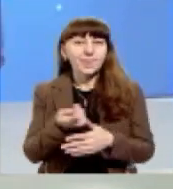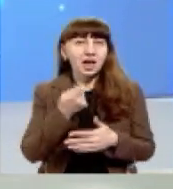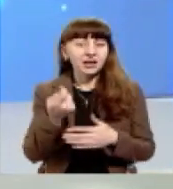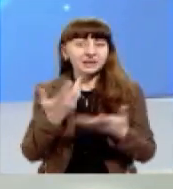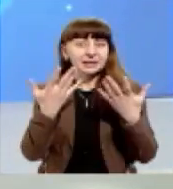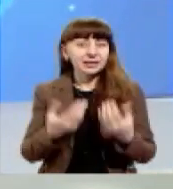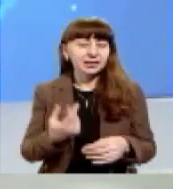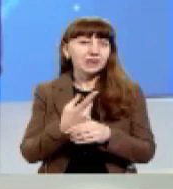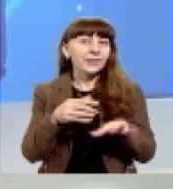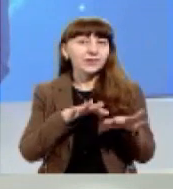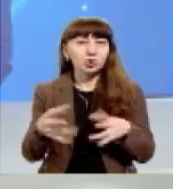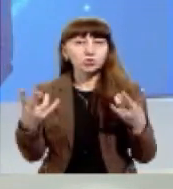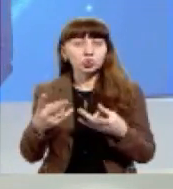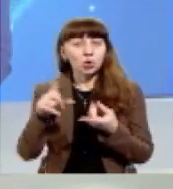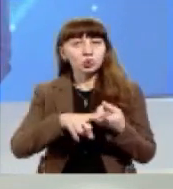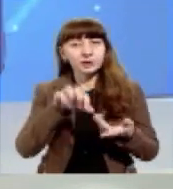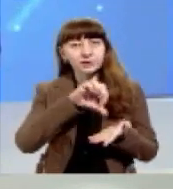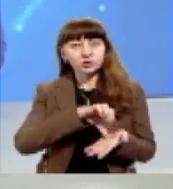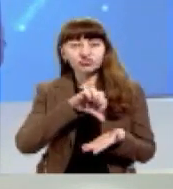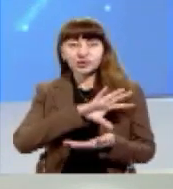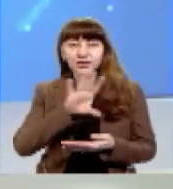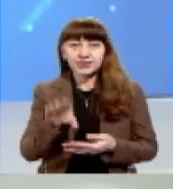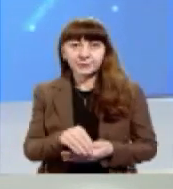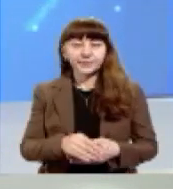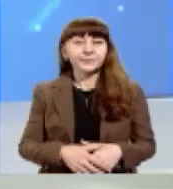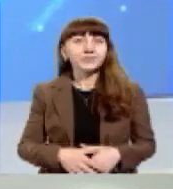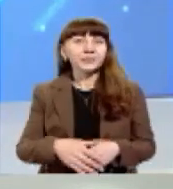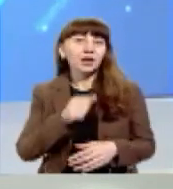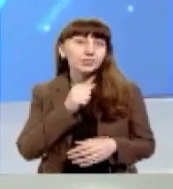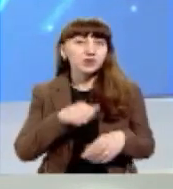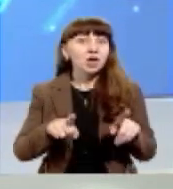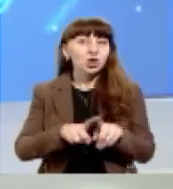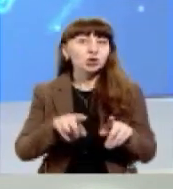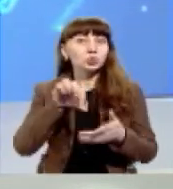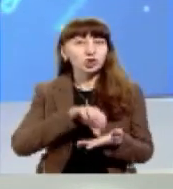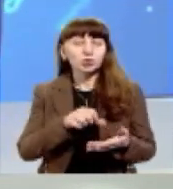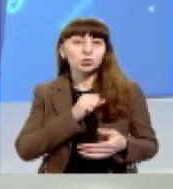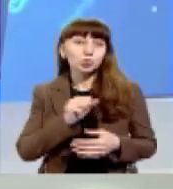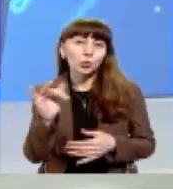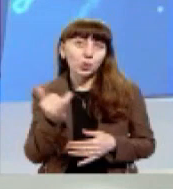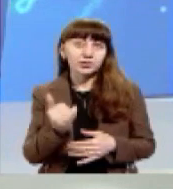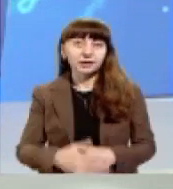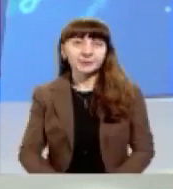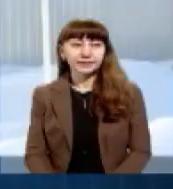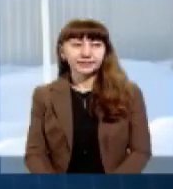поэтому к данной акции необходимо присоединиться всем. Наши корреспонденты тоже участвуют в субботнике. Как идет уборка?